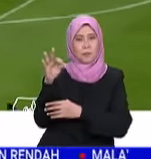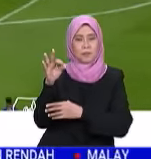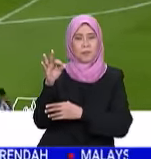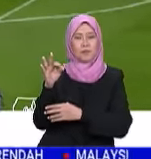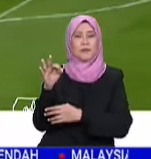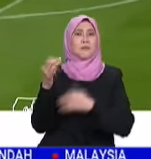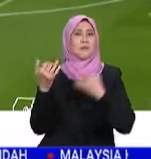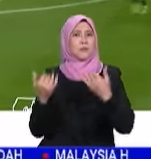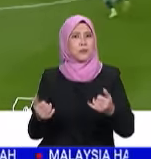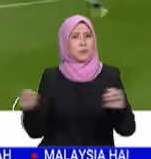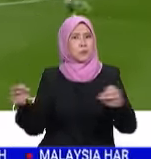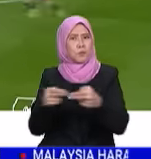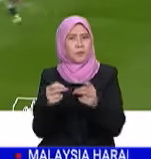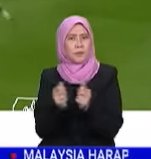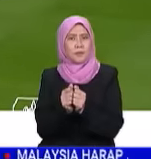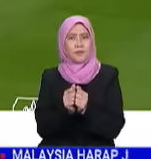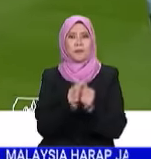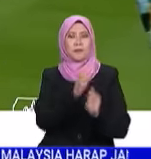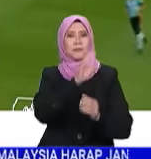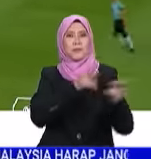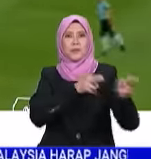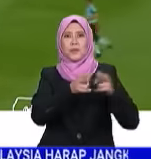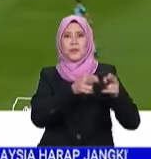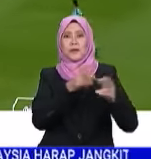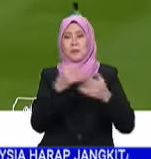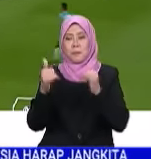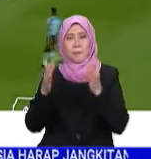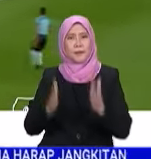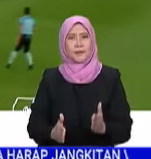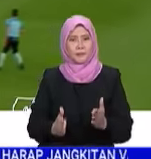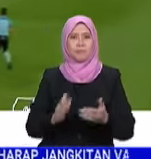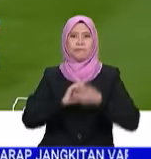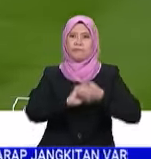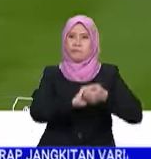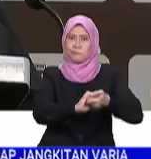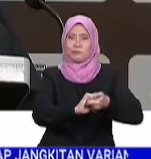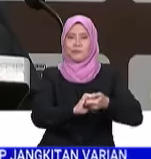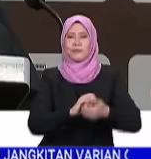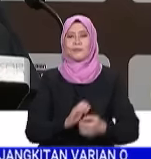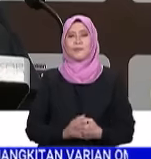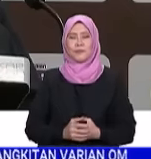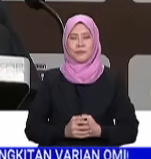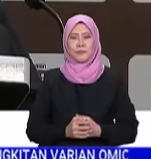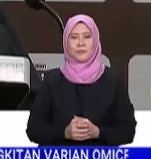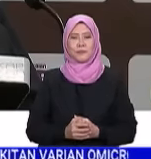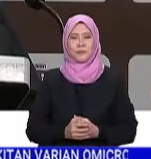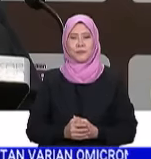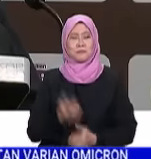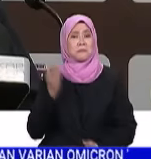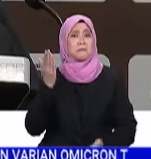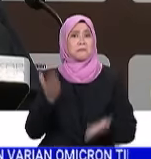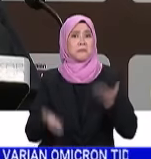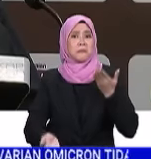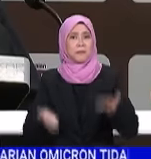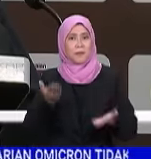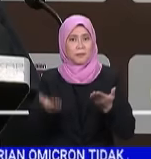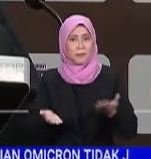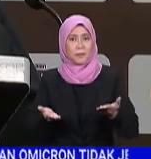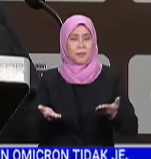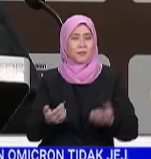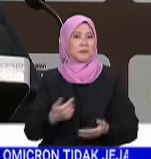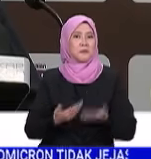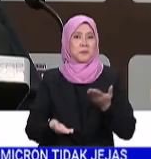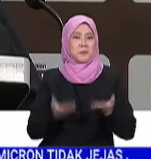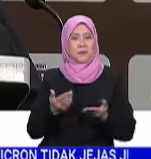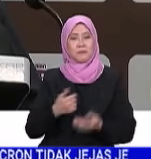mengakui setakat Ini hubungannya dengan pihak pengurusan dan pemain adalah sangat baik Maybe but i'm not the